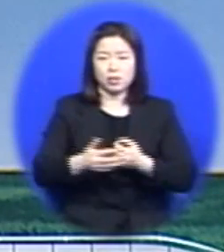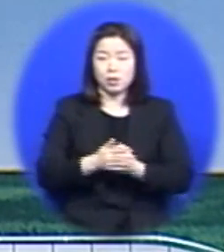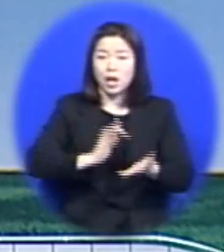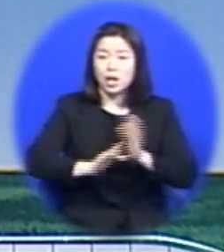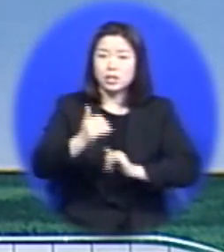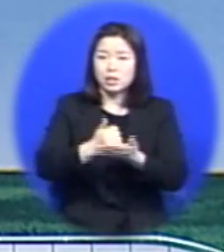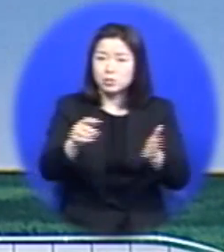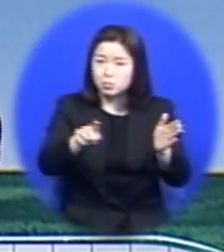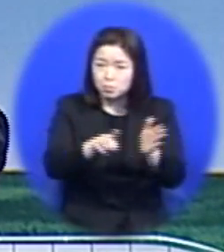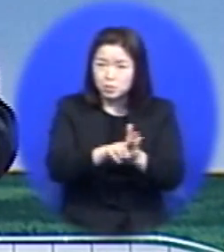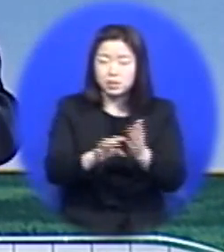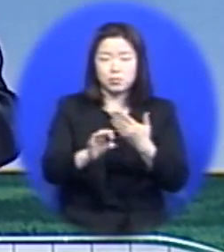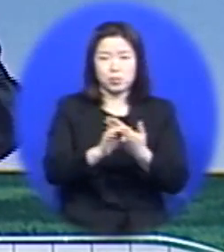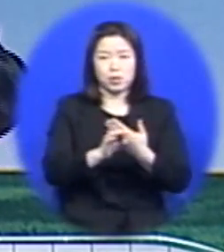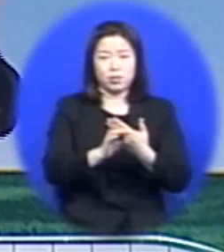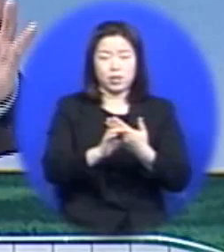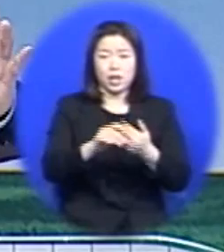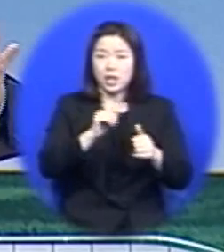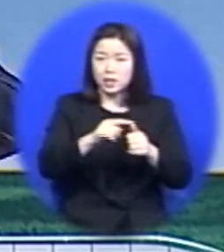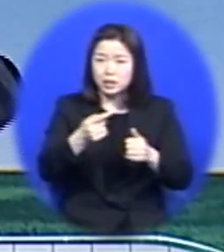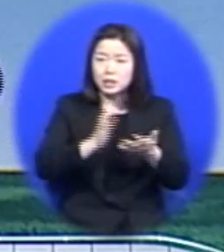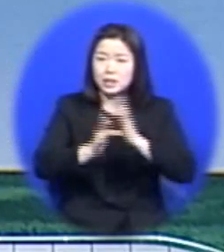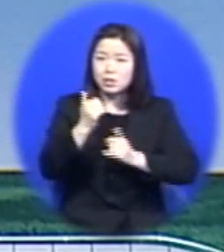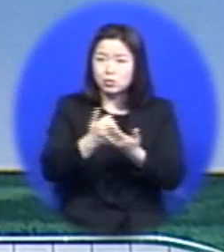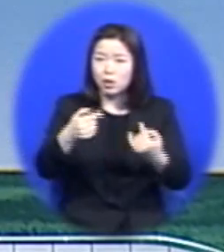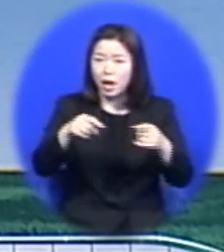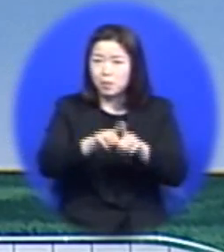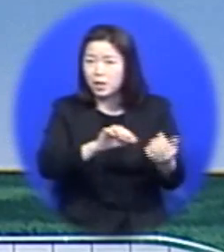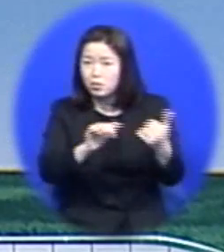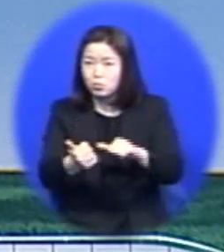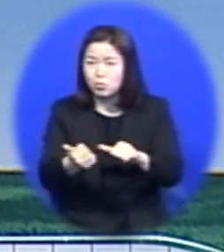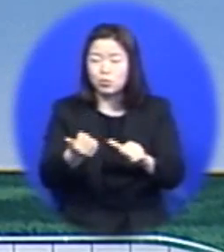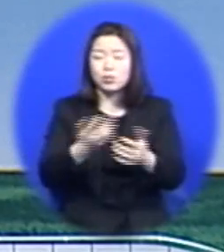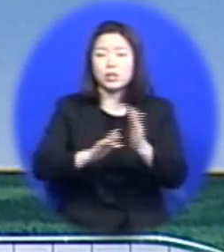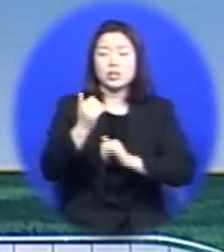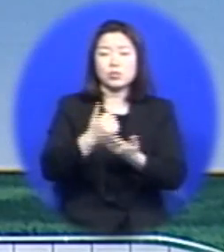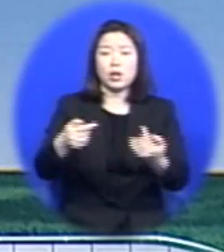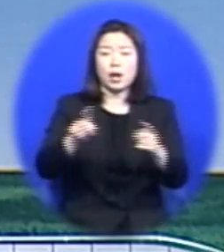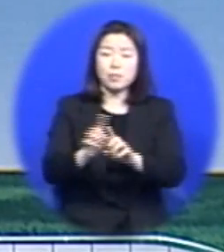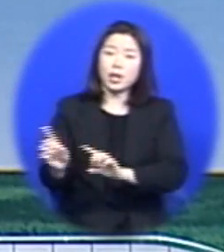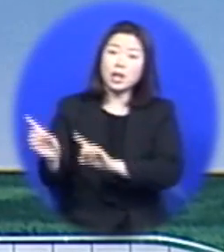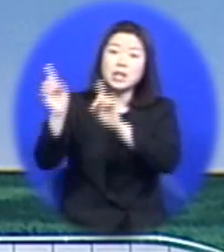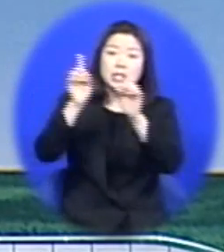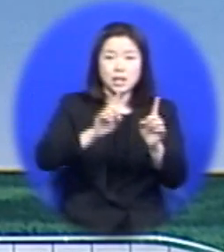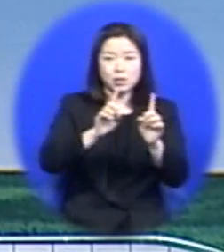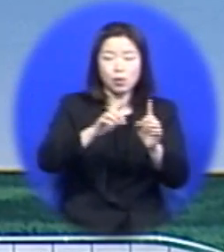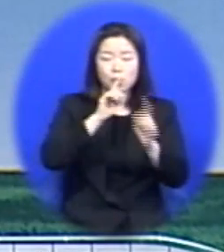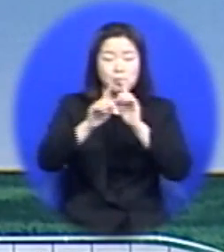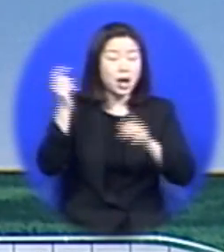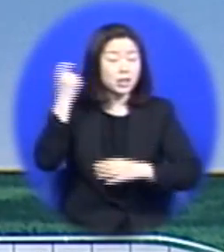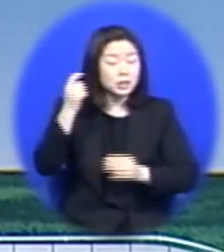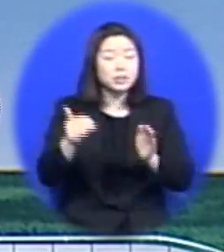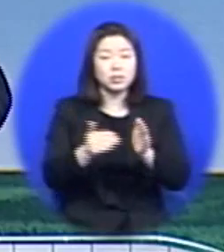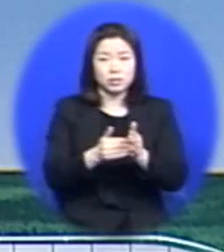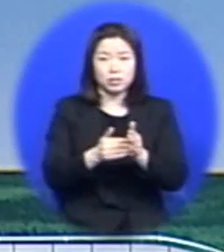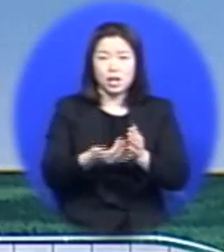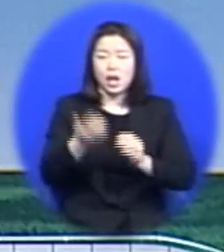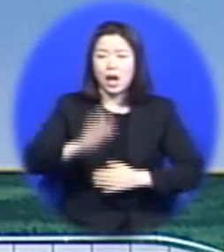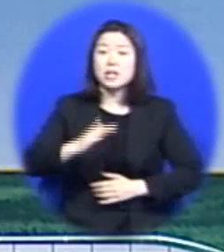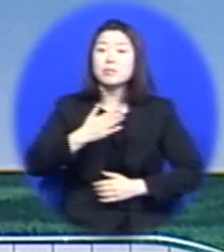믿으면 그는 예수님과 함께 죽고 예수님으로 산다고 말은 들었습니다. 그렇지만